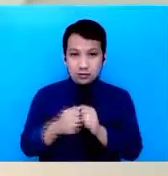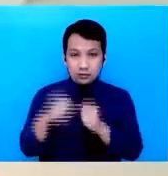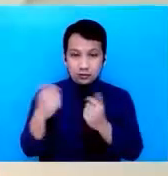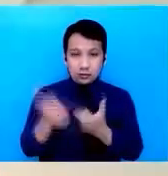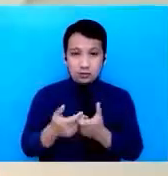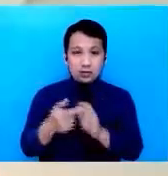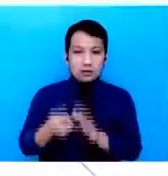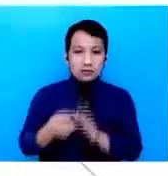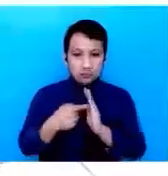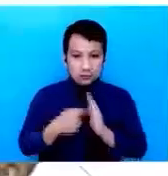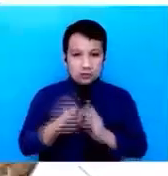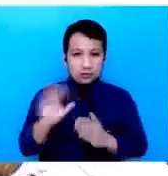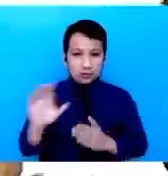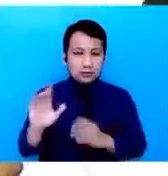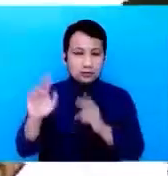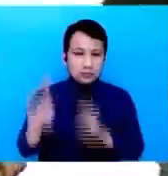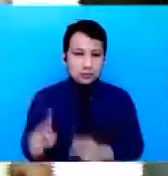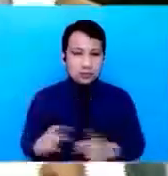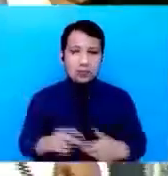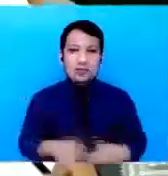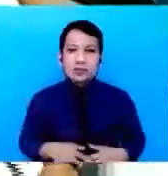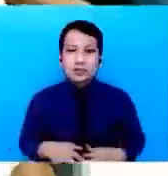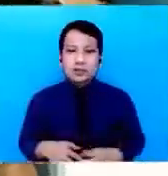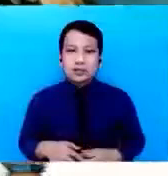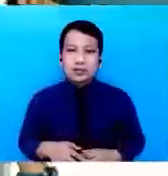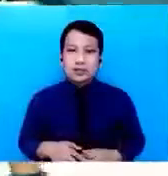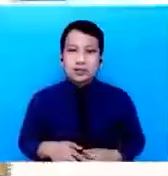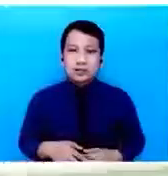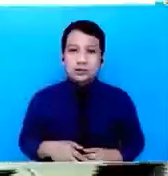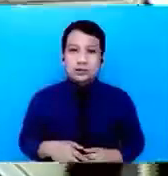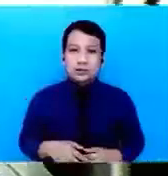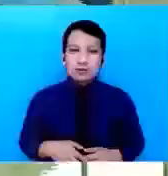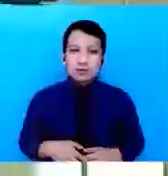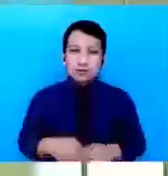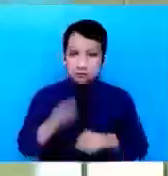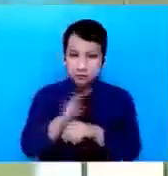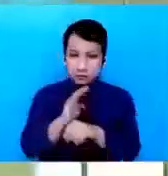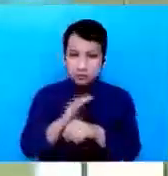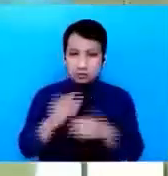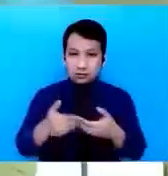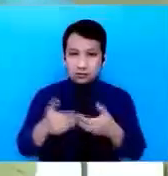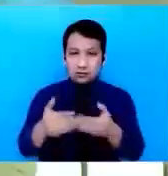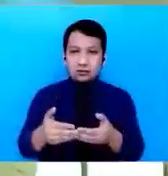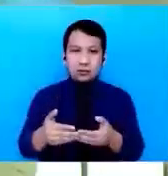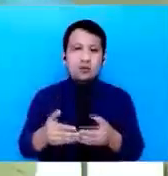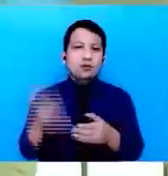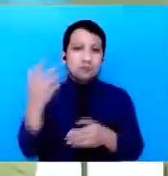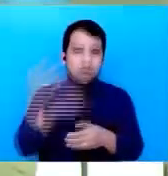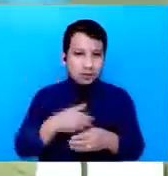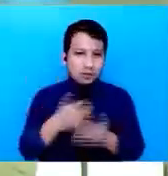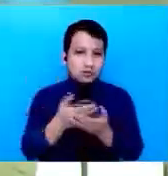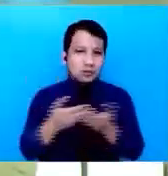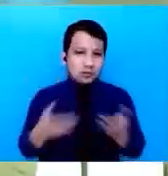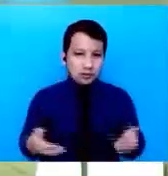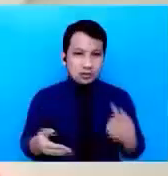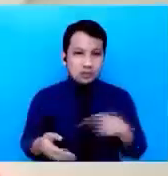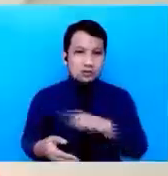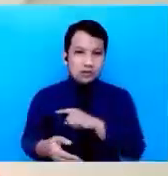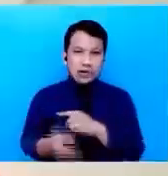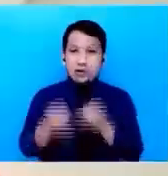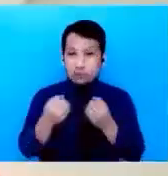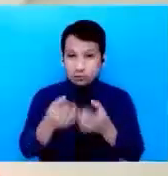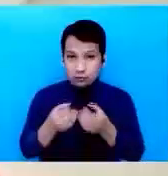ng mga domestic destinations natin. Yun ang malaking bagay na kaya dumami ang